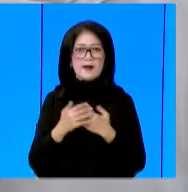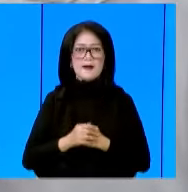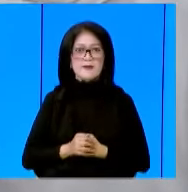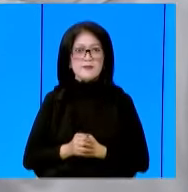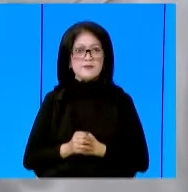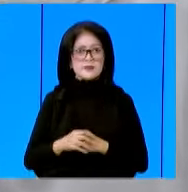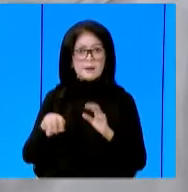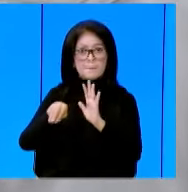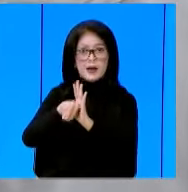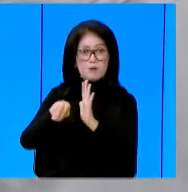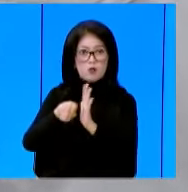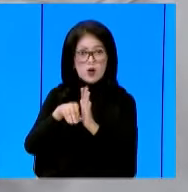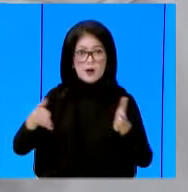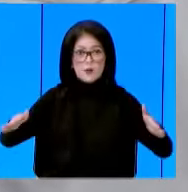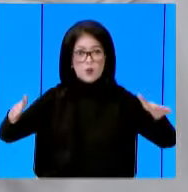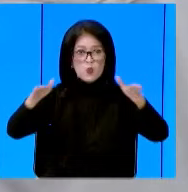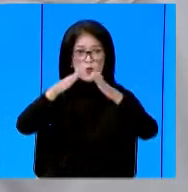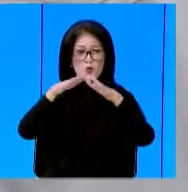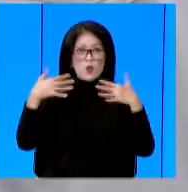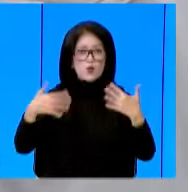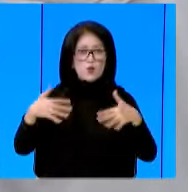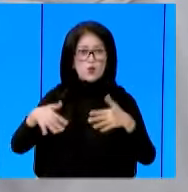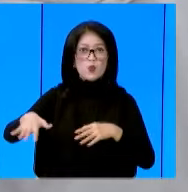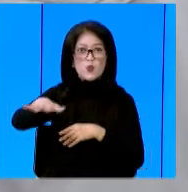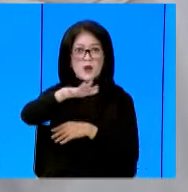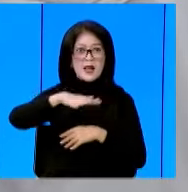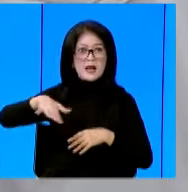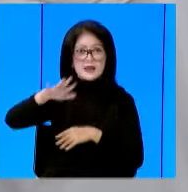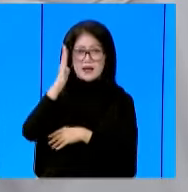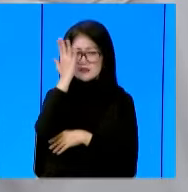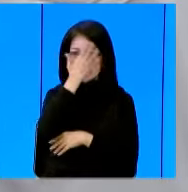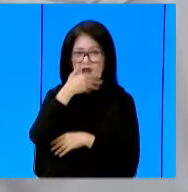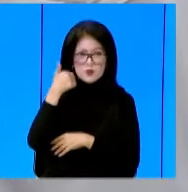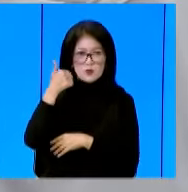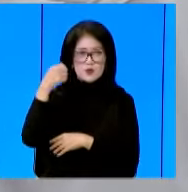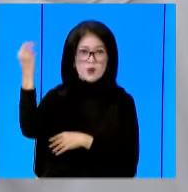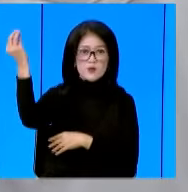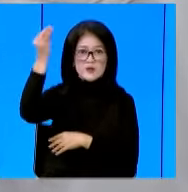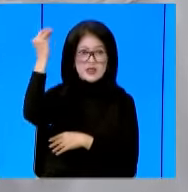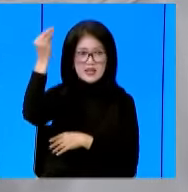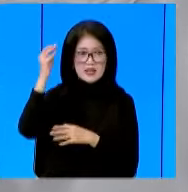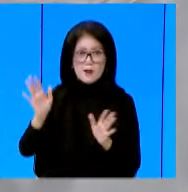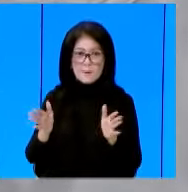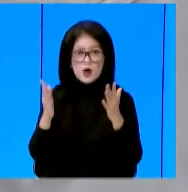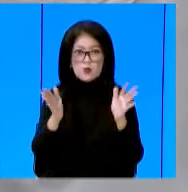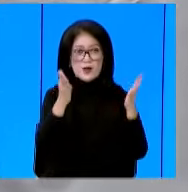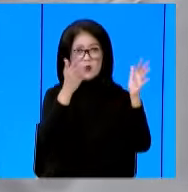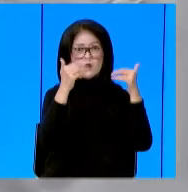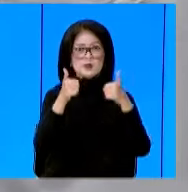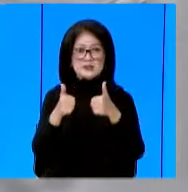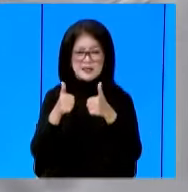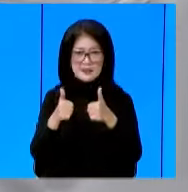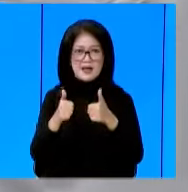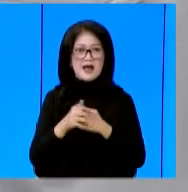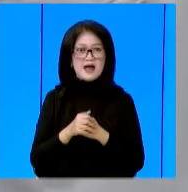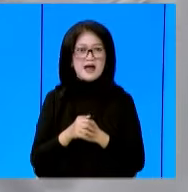memiliki potensi yang sangat luar biasa dari segi alamnya juga indah, ya, pariwisatanya masih bisa dibangun, kita bicara sektor pertanian juga